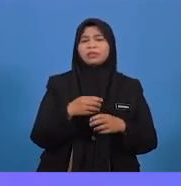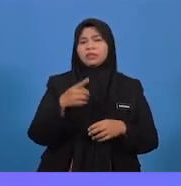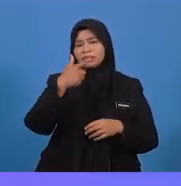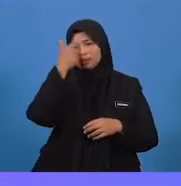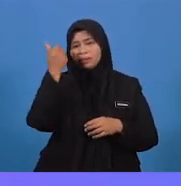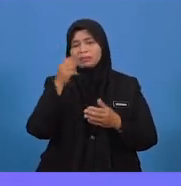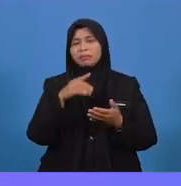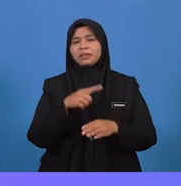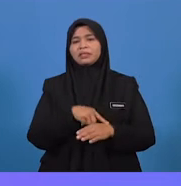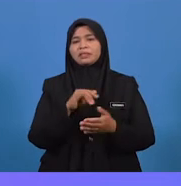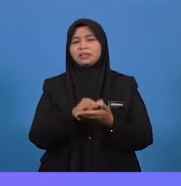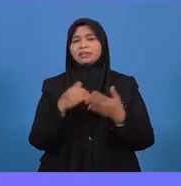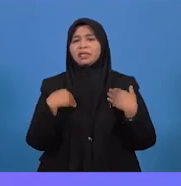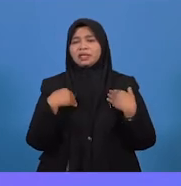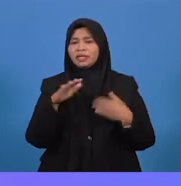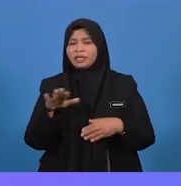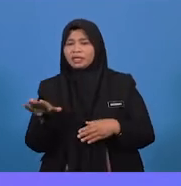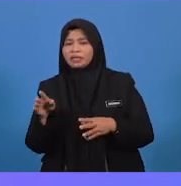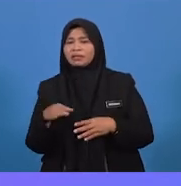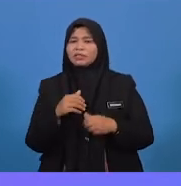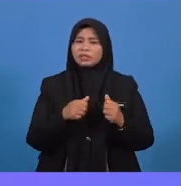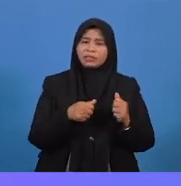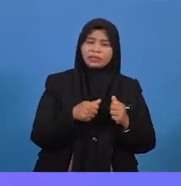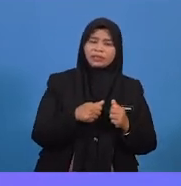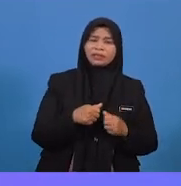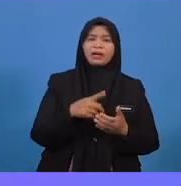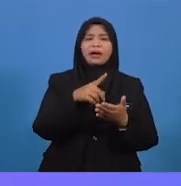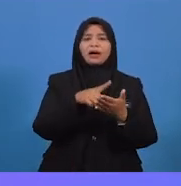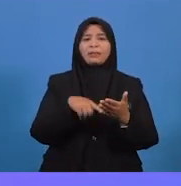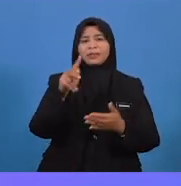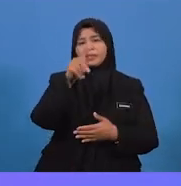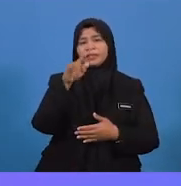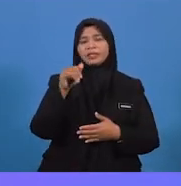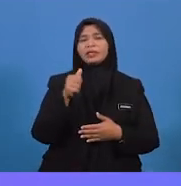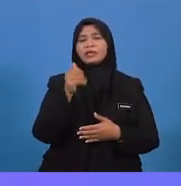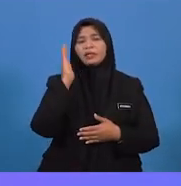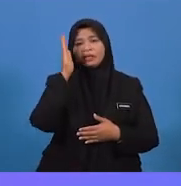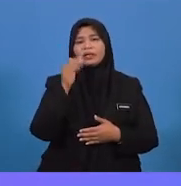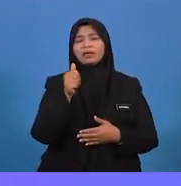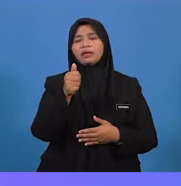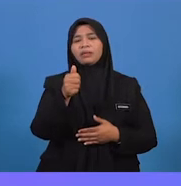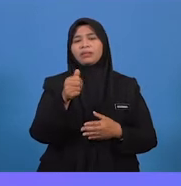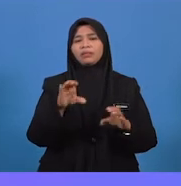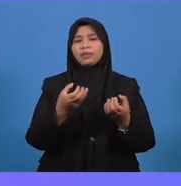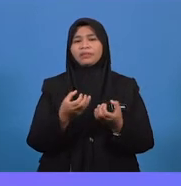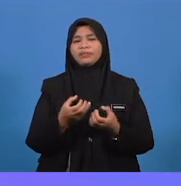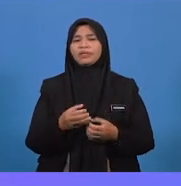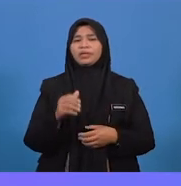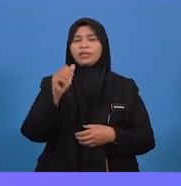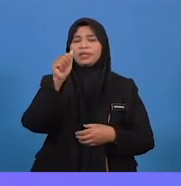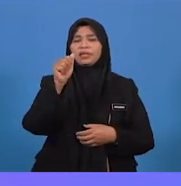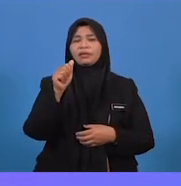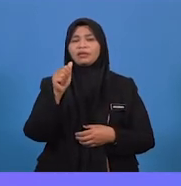mengawasi dua orang anak kecilnya yang sedang berlari-lari. Apakah yang akan kamu lakukan?